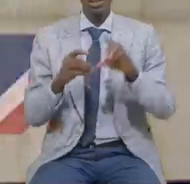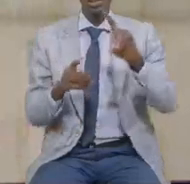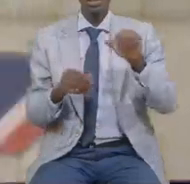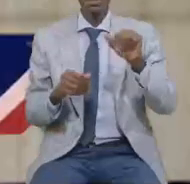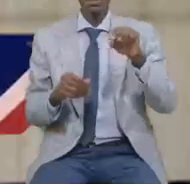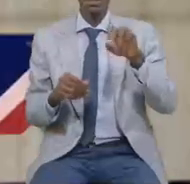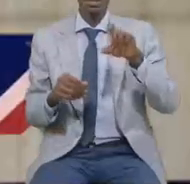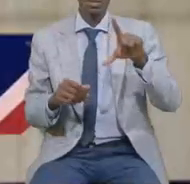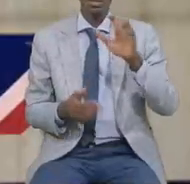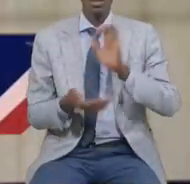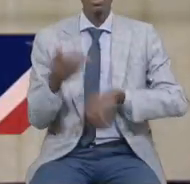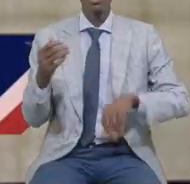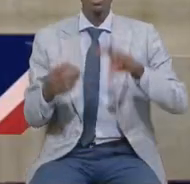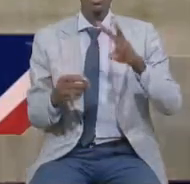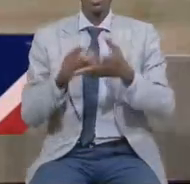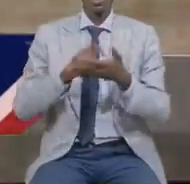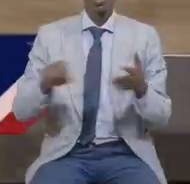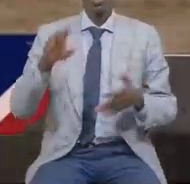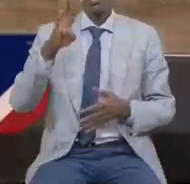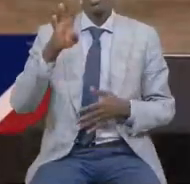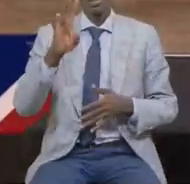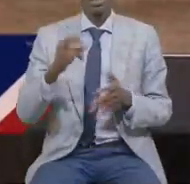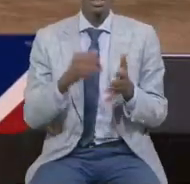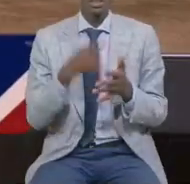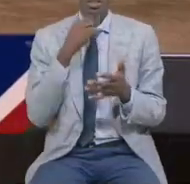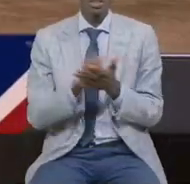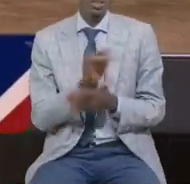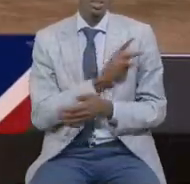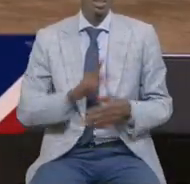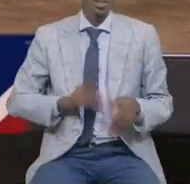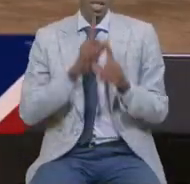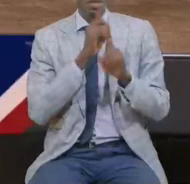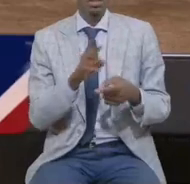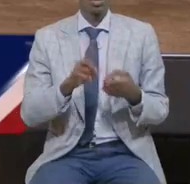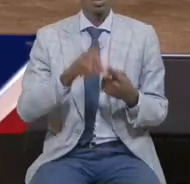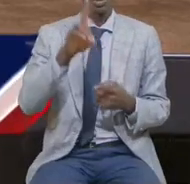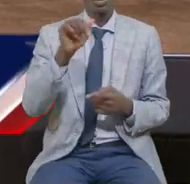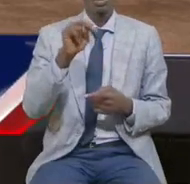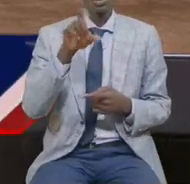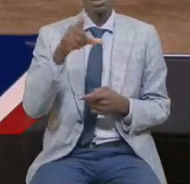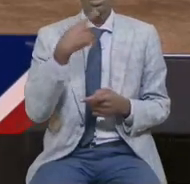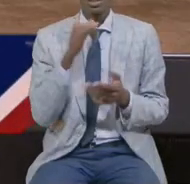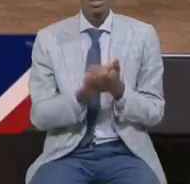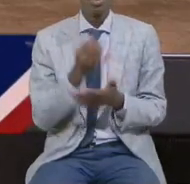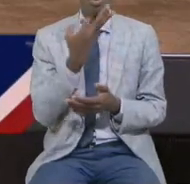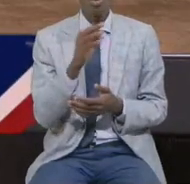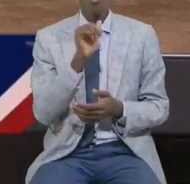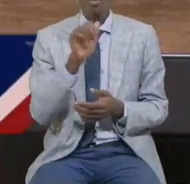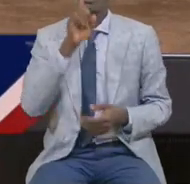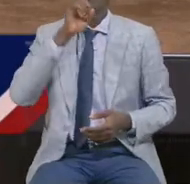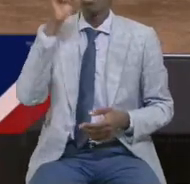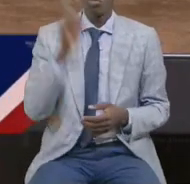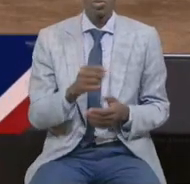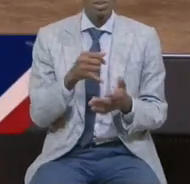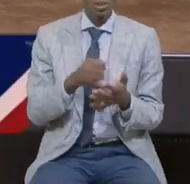47. Daniel 2, 47. Le roi adressa la parole à Daniel et dit, « En